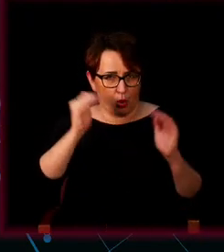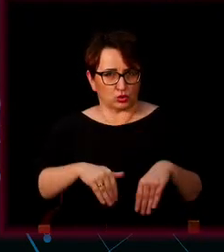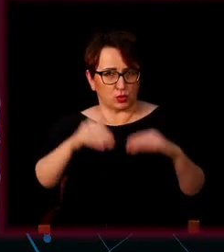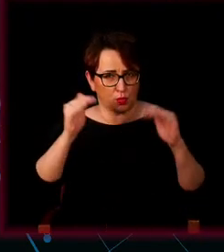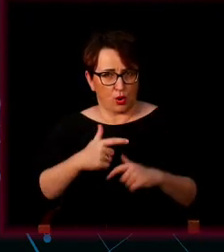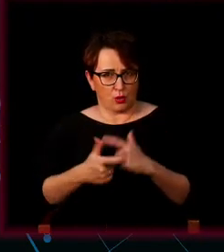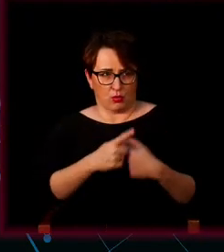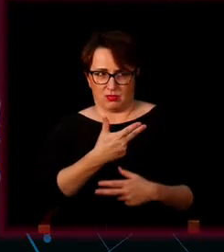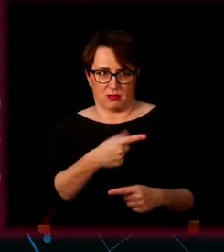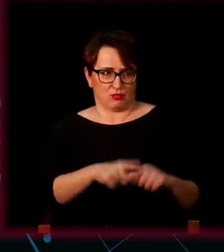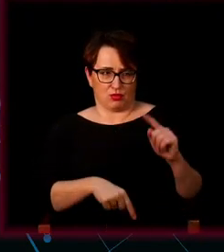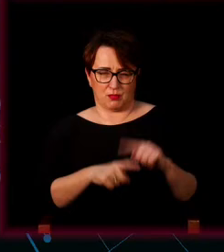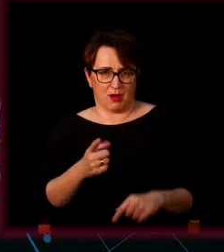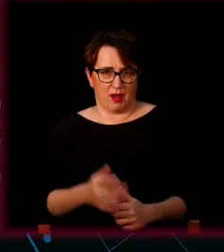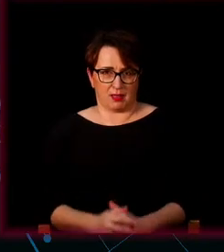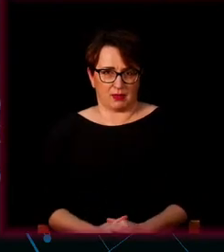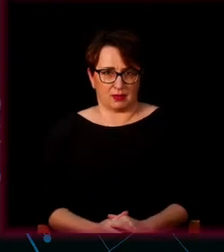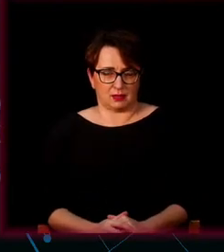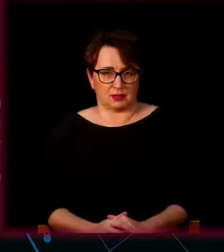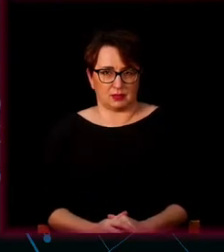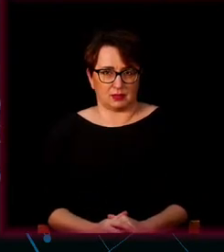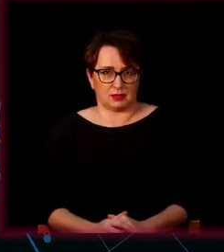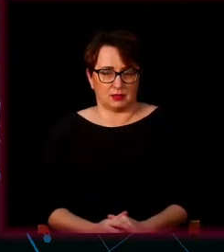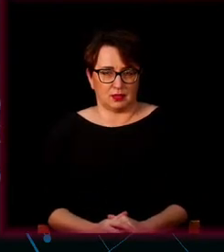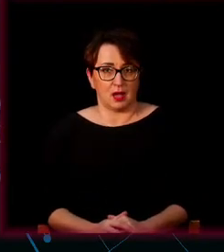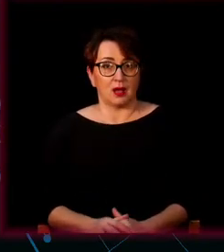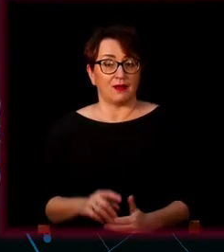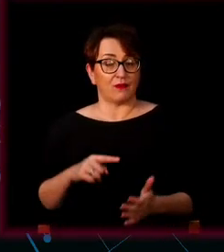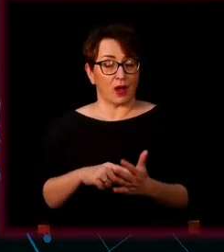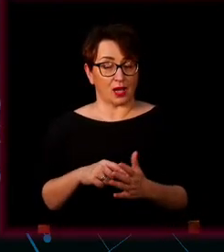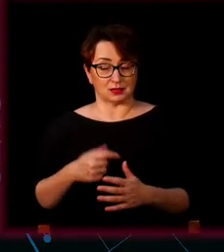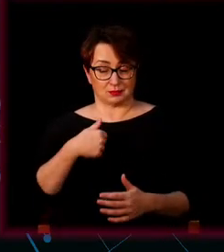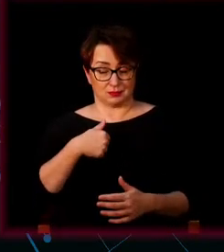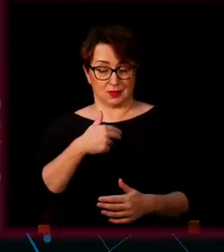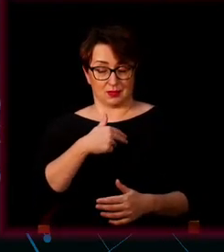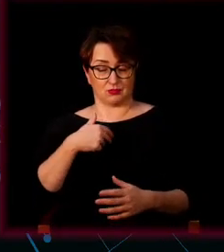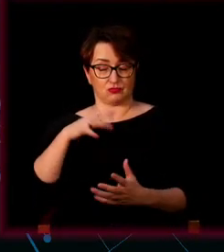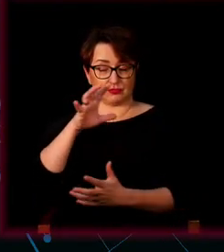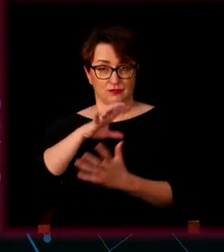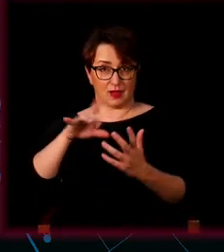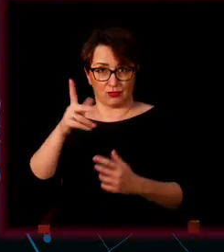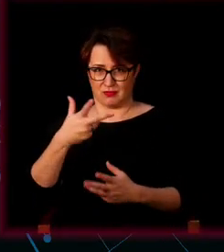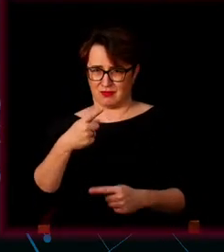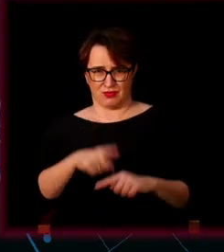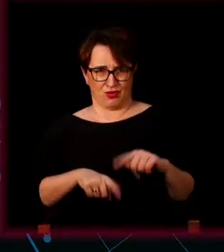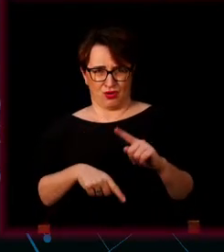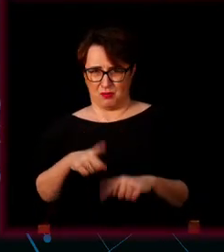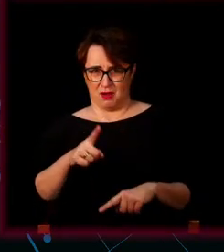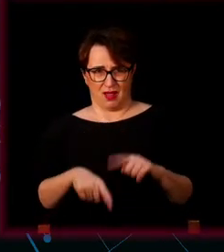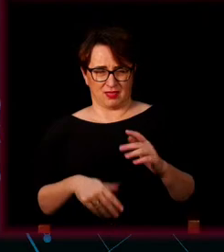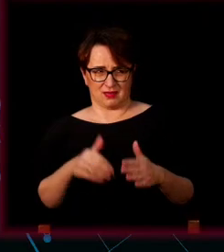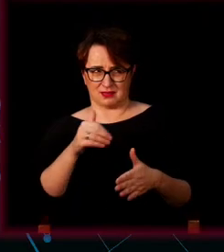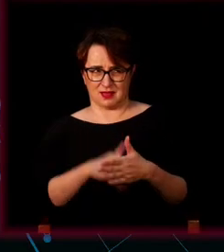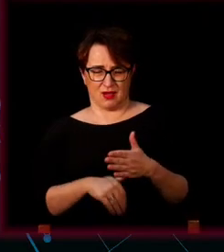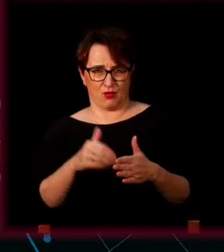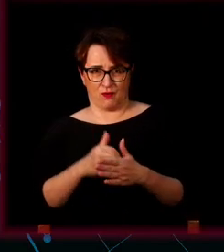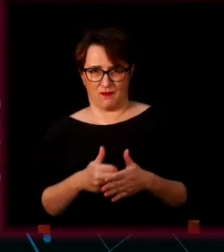no jest kimś nienormalnym, ponieważ tak jest to właśnie w tym świecie, to jest zupełnie nienormatywne, nienormalne